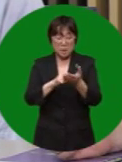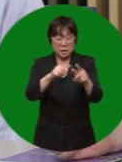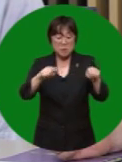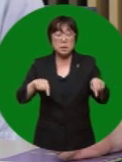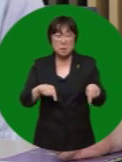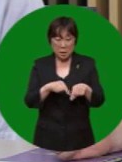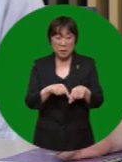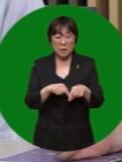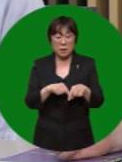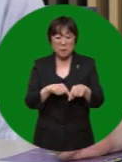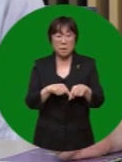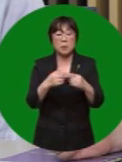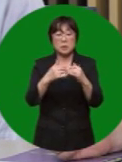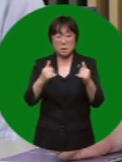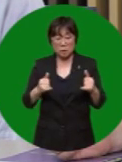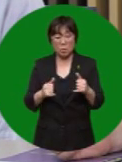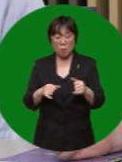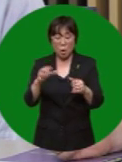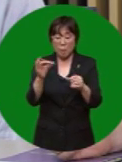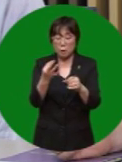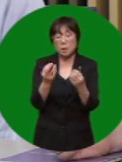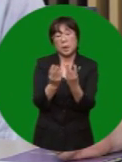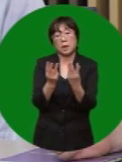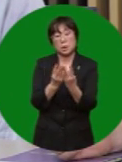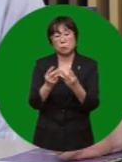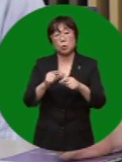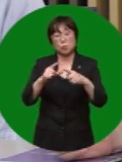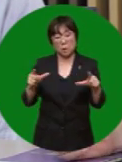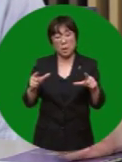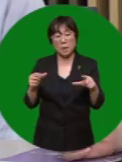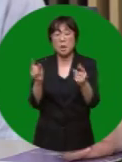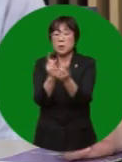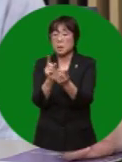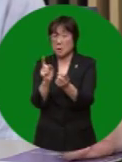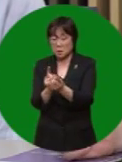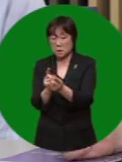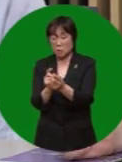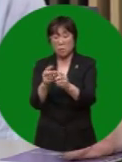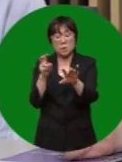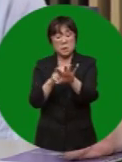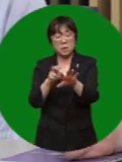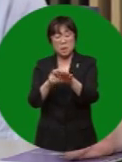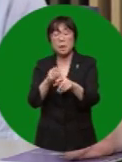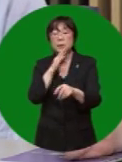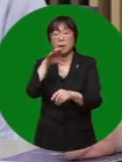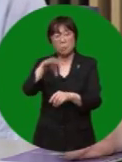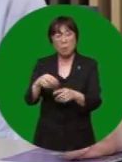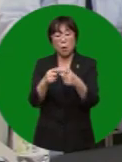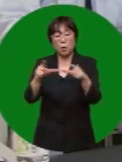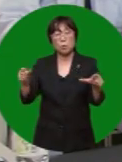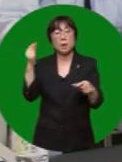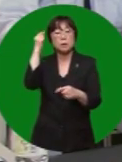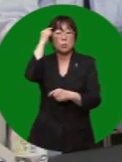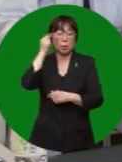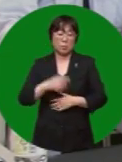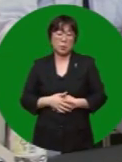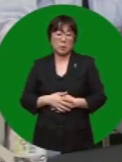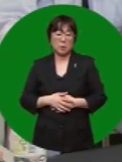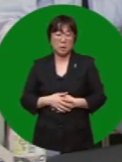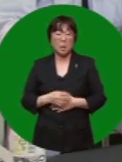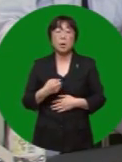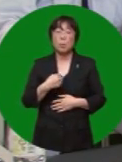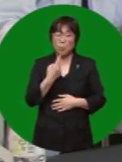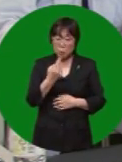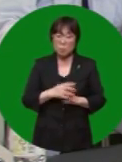の信頼も得ることによって物件数も増え、スピーディーな耐震診断の現場も増えていくかなということで、もう一